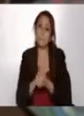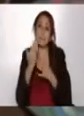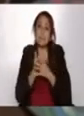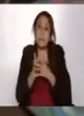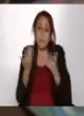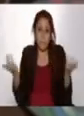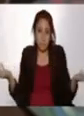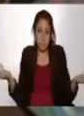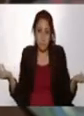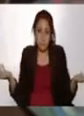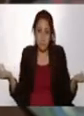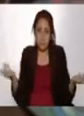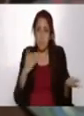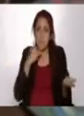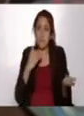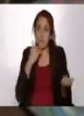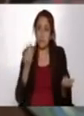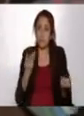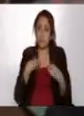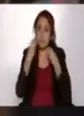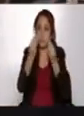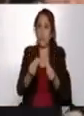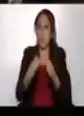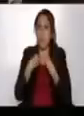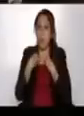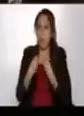سبب، وقدمت له الطيب كله والخير كله، دي